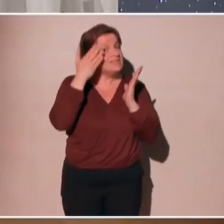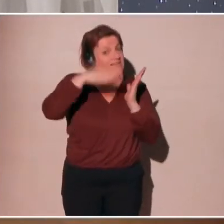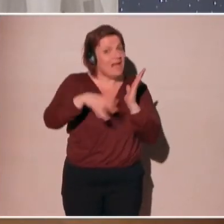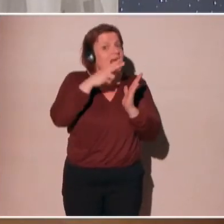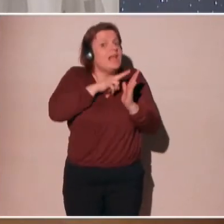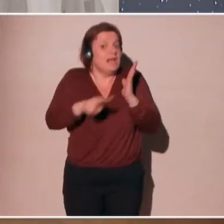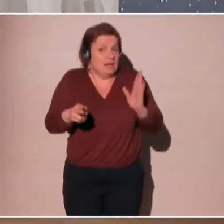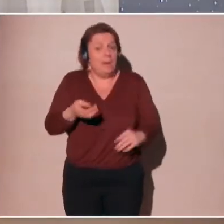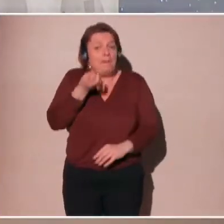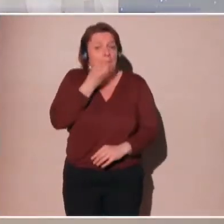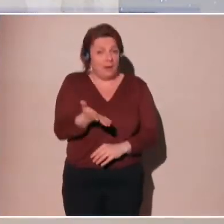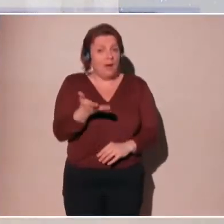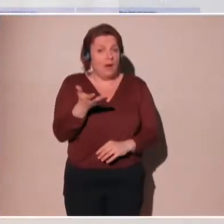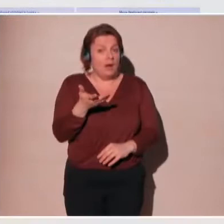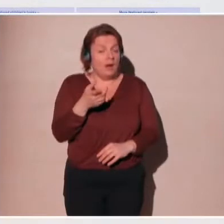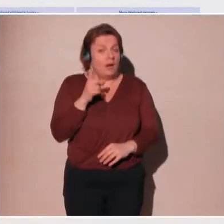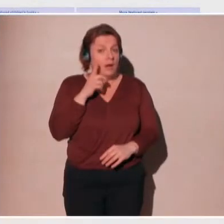ont la possibilité